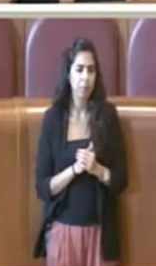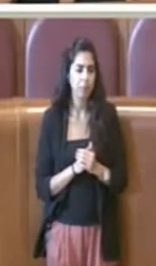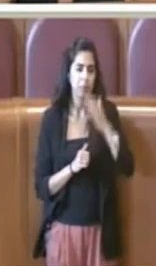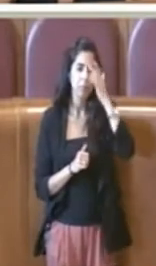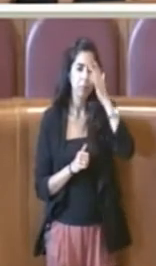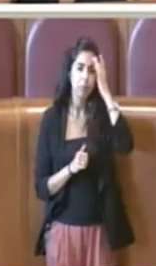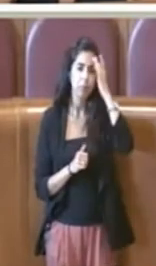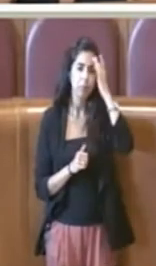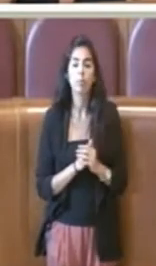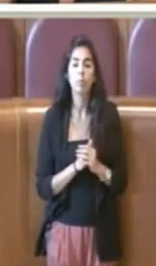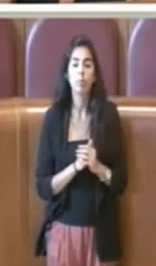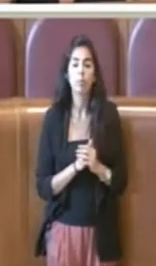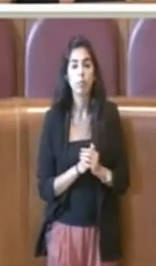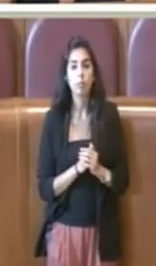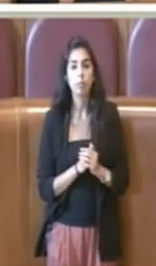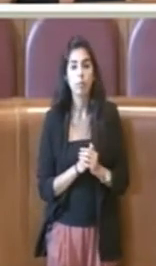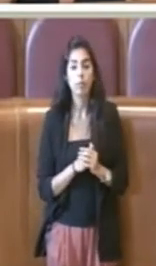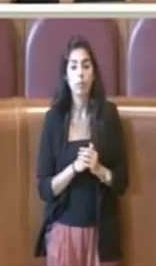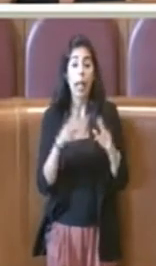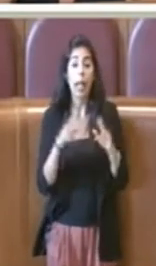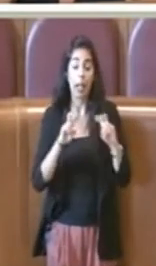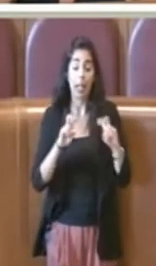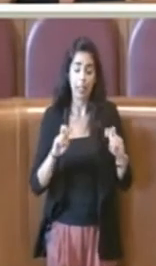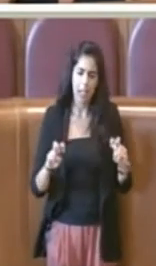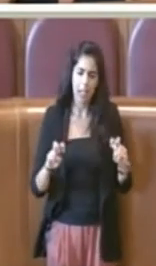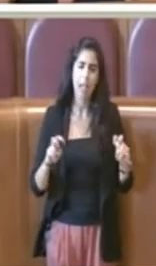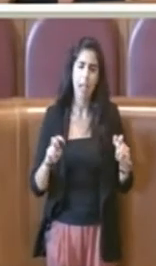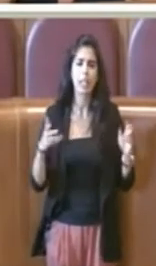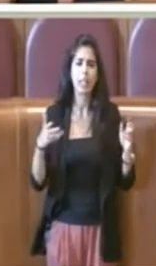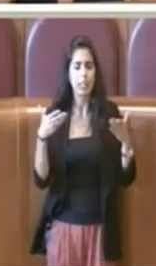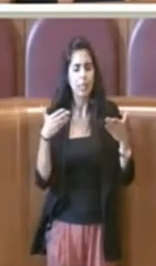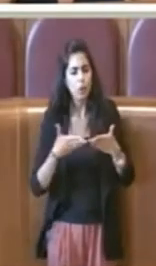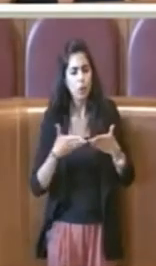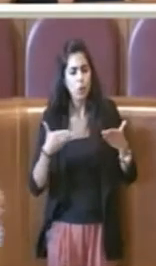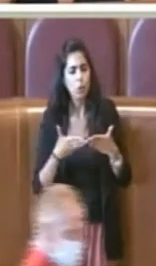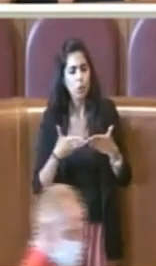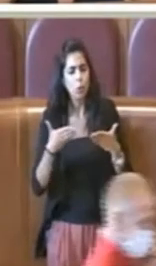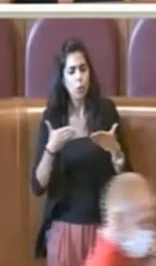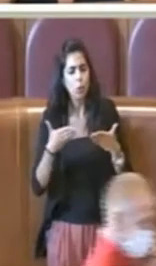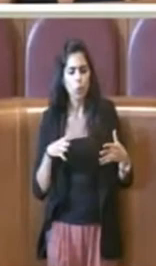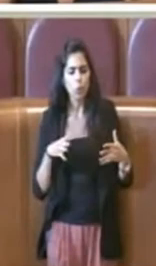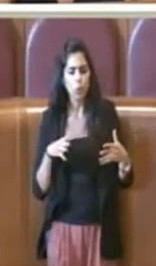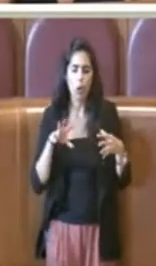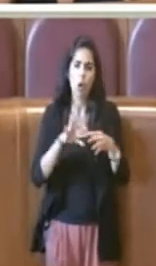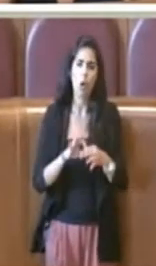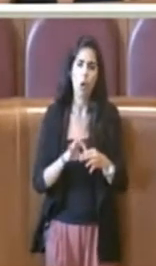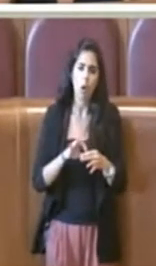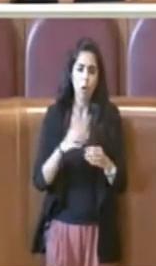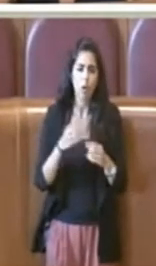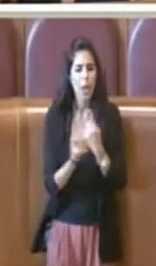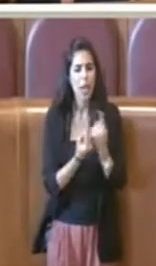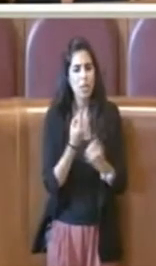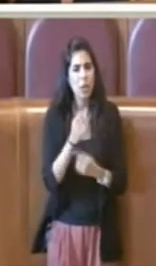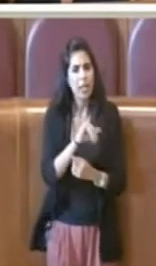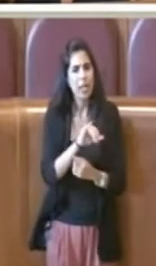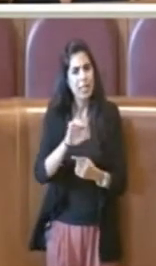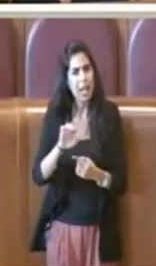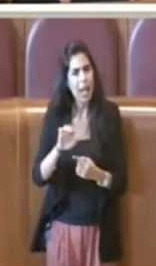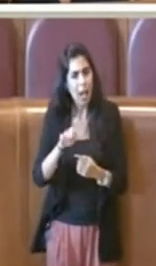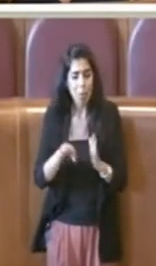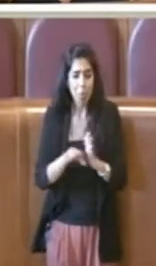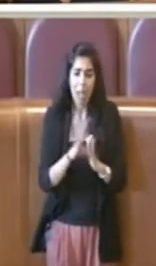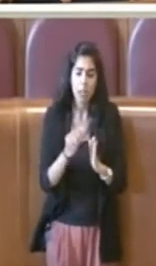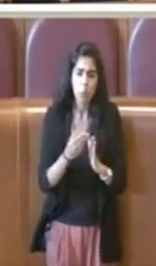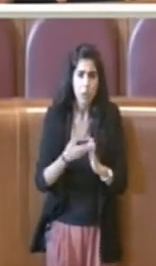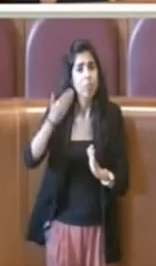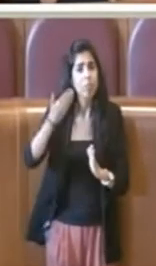l'analisi, lo studio che è stato fatto appunto sulle questioni relative all'ISEE nasce da lontano, per cui è